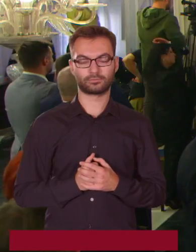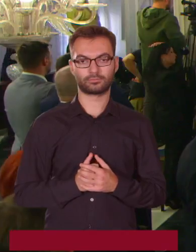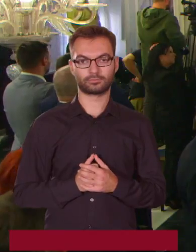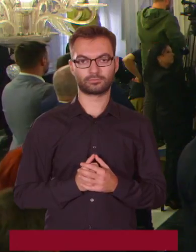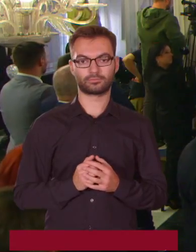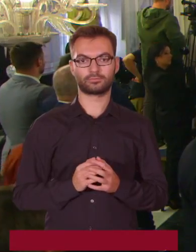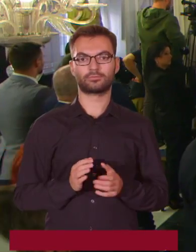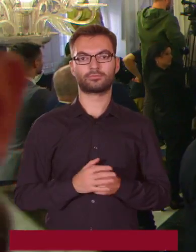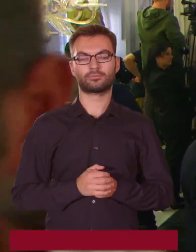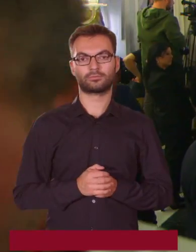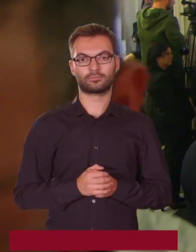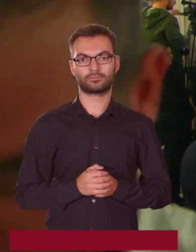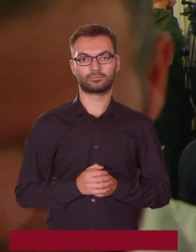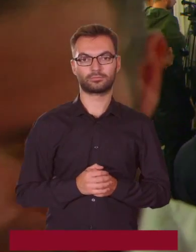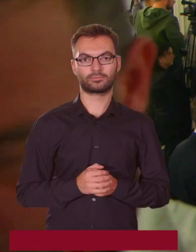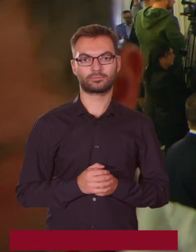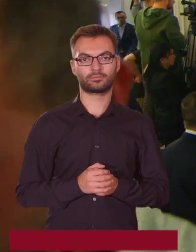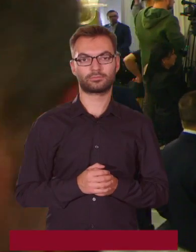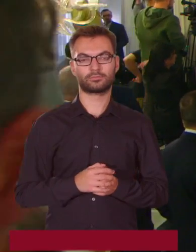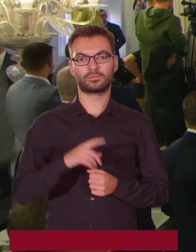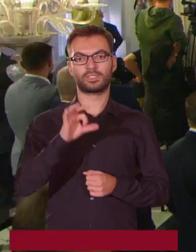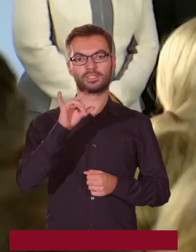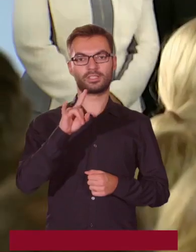Poproszę pana Sylwestra Arkadiusza Chruszcza.